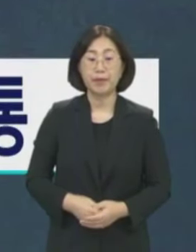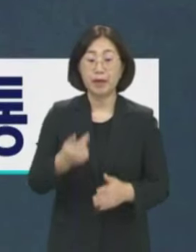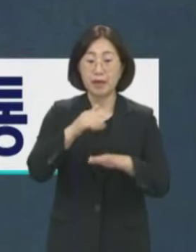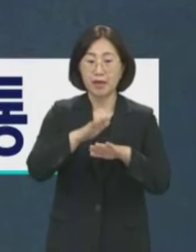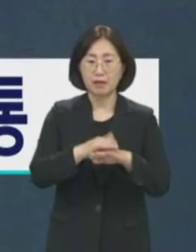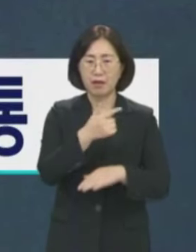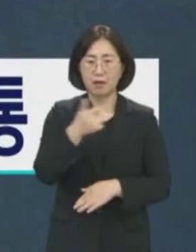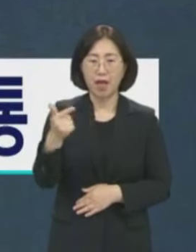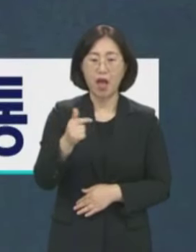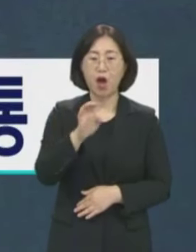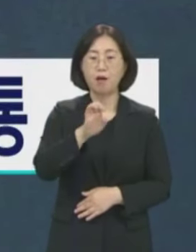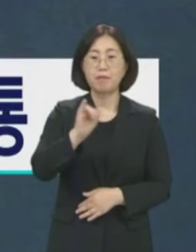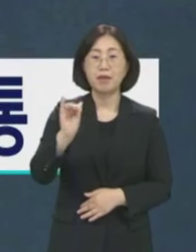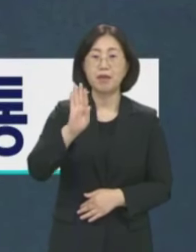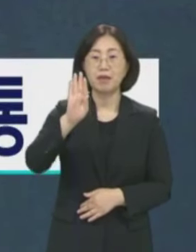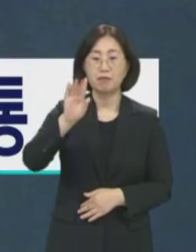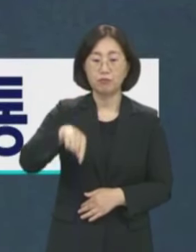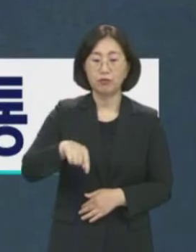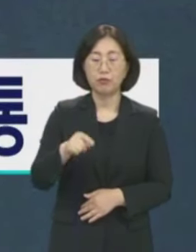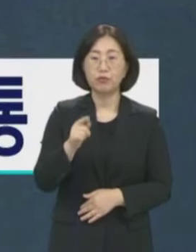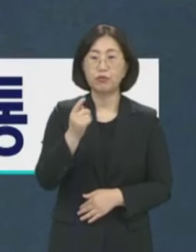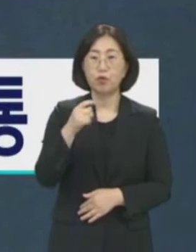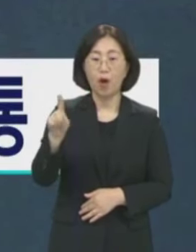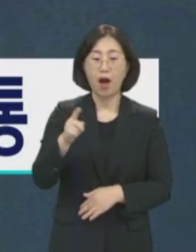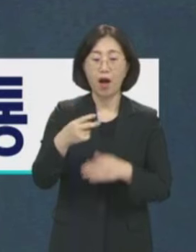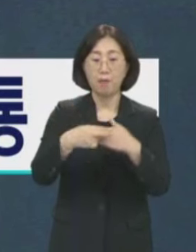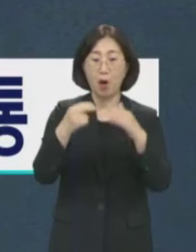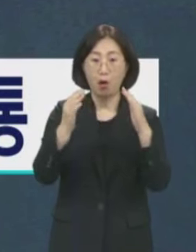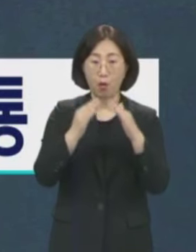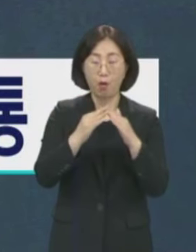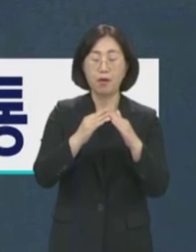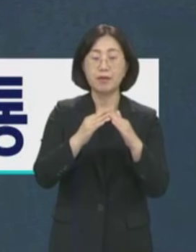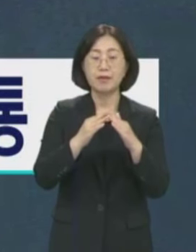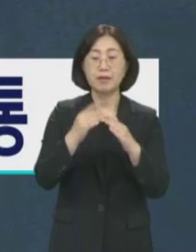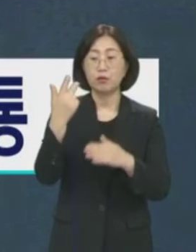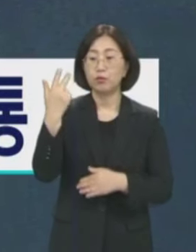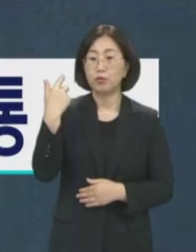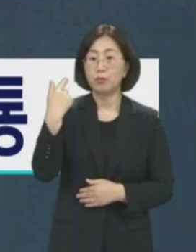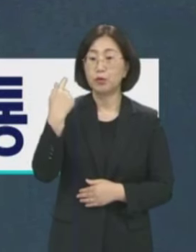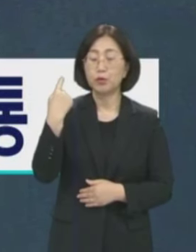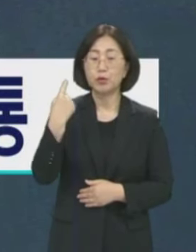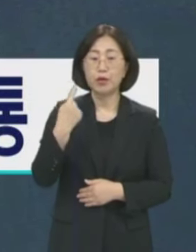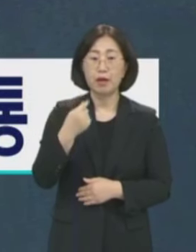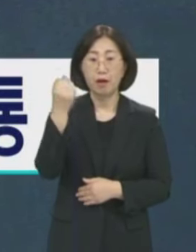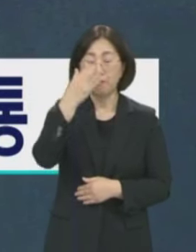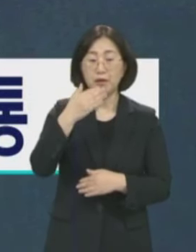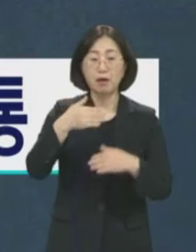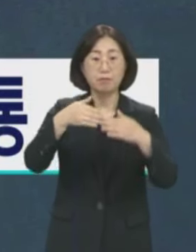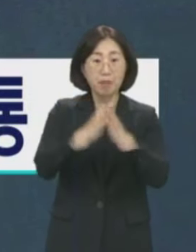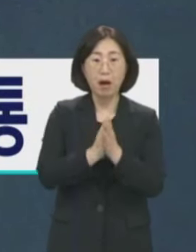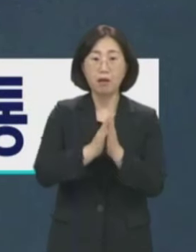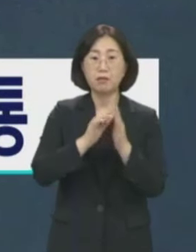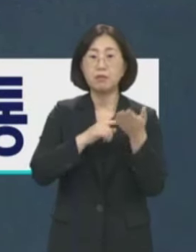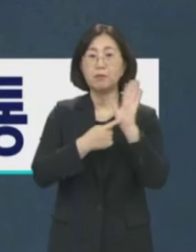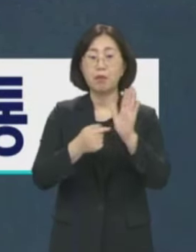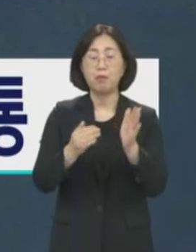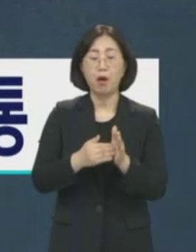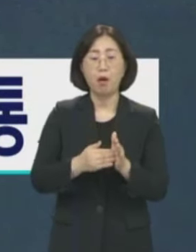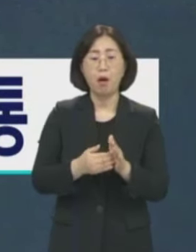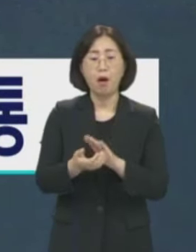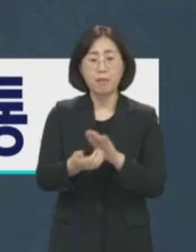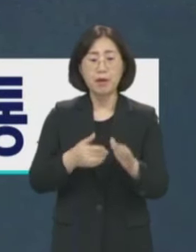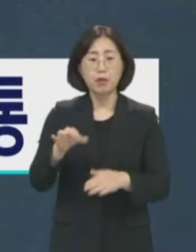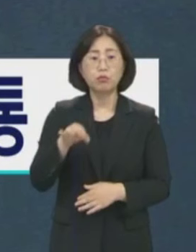대전의 한 대형 피부과 의원이 지난 주말 고객들에게 돌연 운영 종료를 통보했습니다. 많게는 수백만 원씩